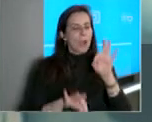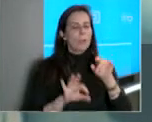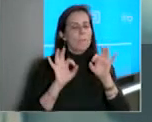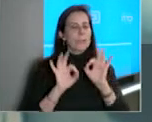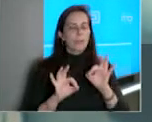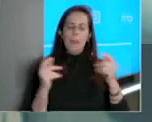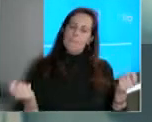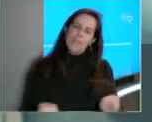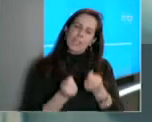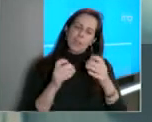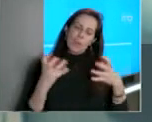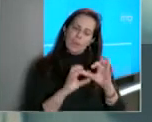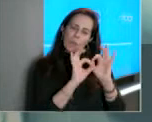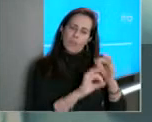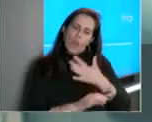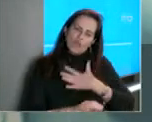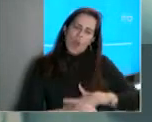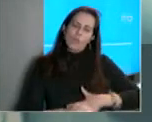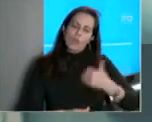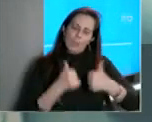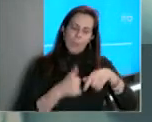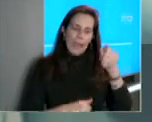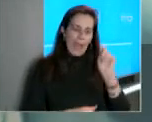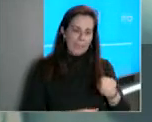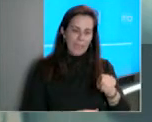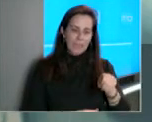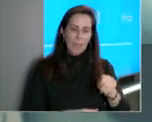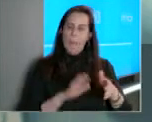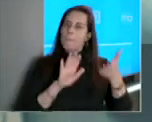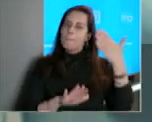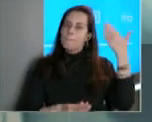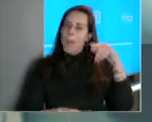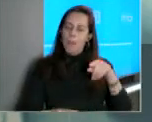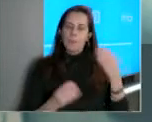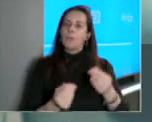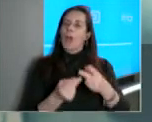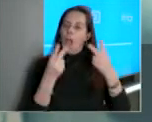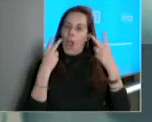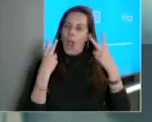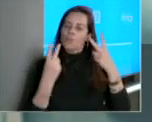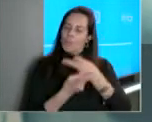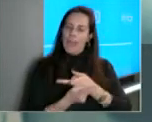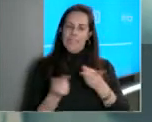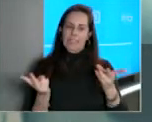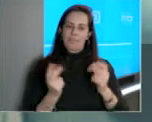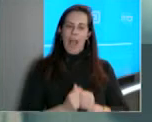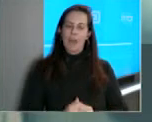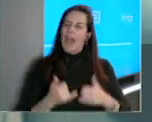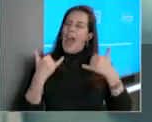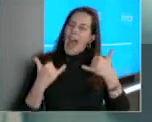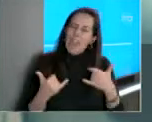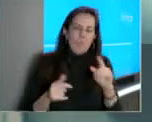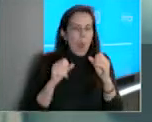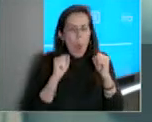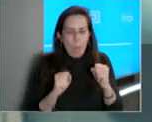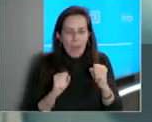למעשה פרסומת למפלגות המבקשות להתמודד לכנסת, כשבעבר היה להן מרכיב חשוב בחשיפה לציבור. היום לא